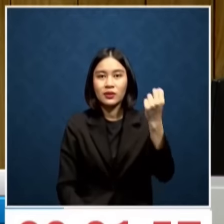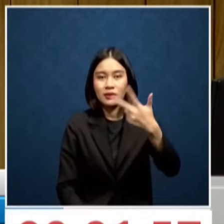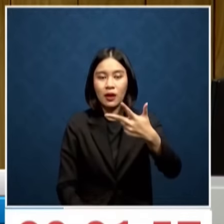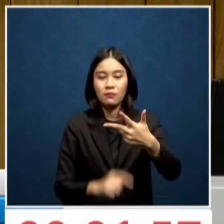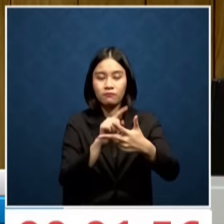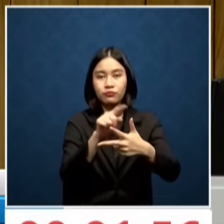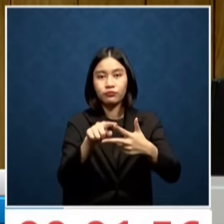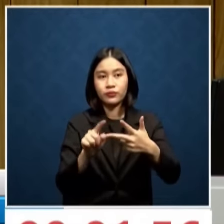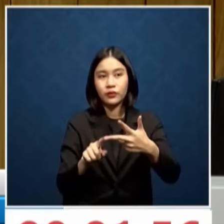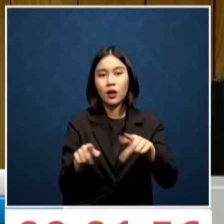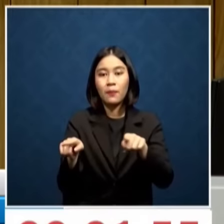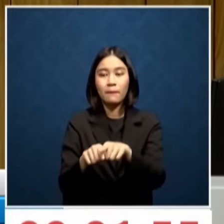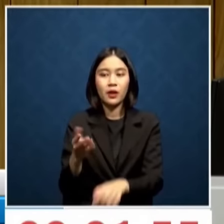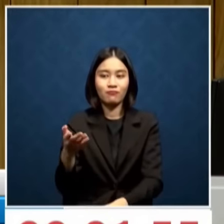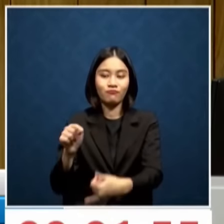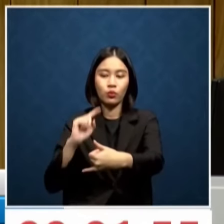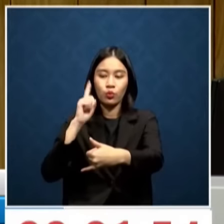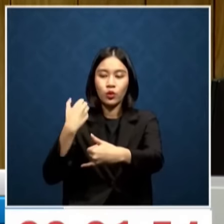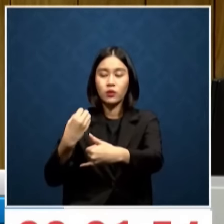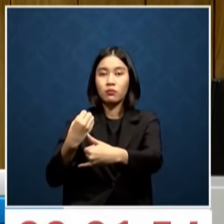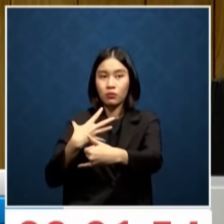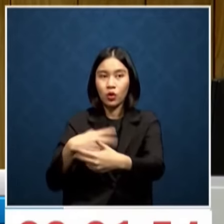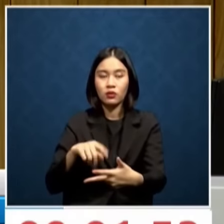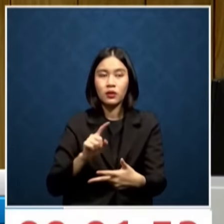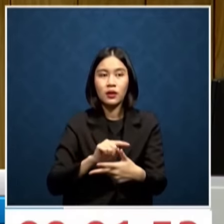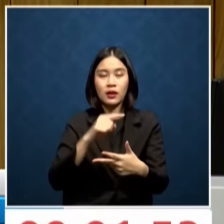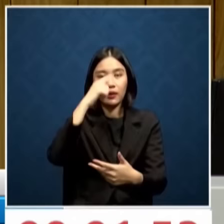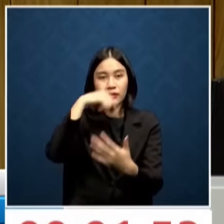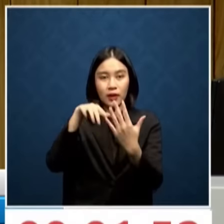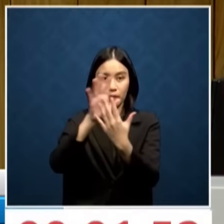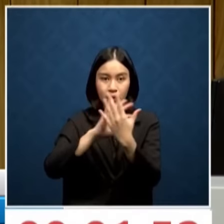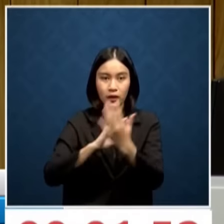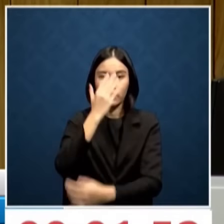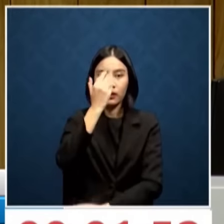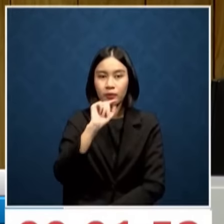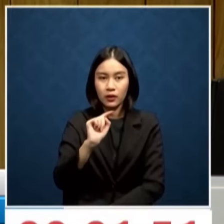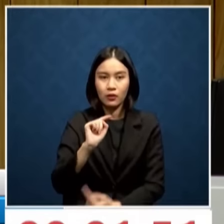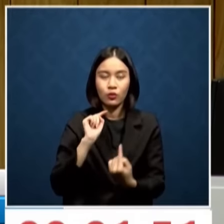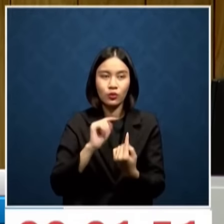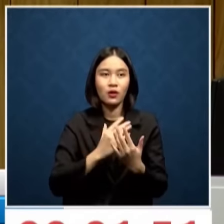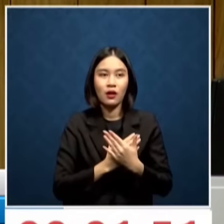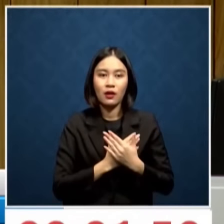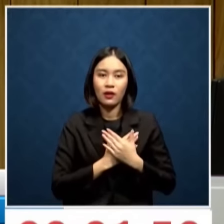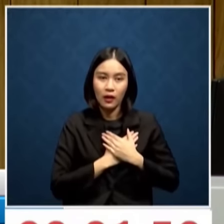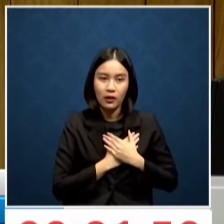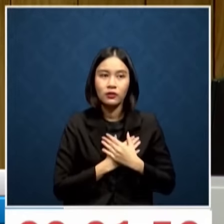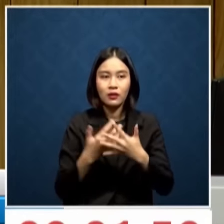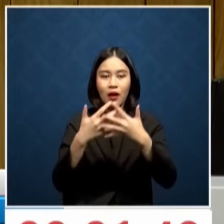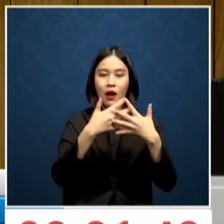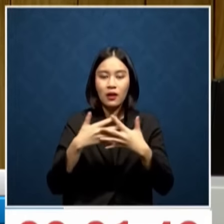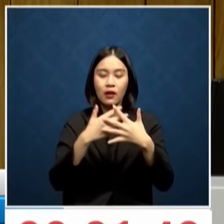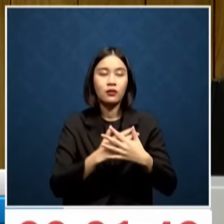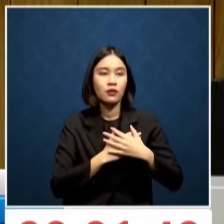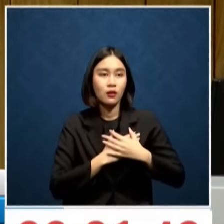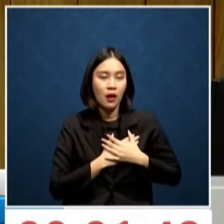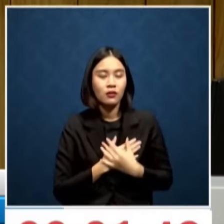คือ1เหมือนที่ท่านอาจารย์นันทนาพูดนะครับคือจริงๆไทยเราเนี่ยเป็นที่รักของสหรัฐเองก็ชอบ